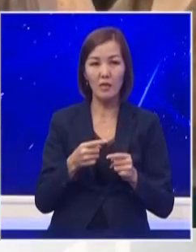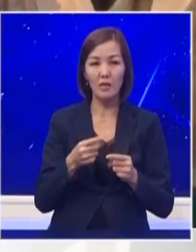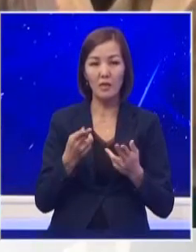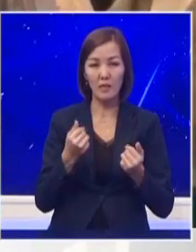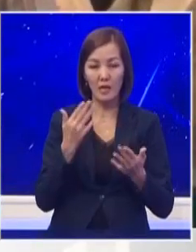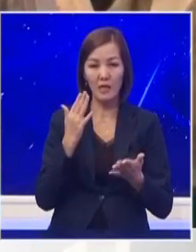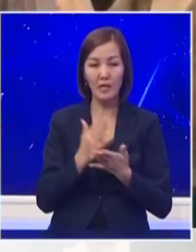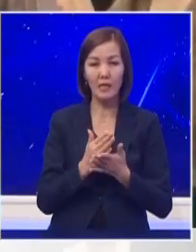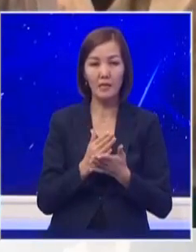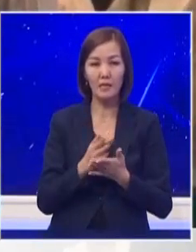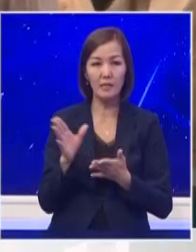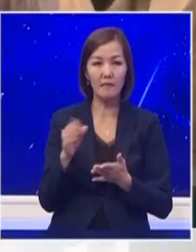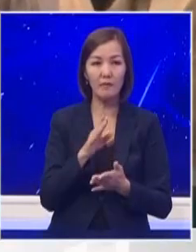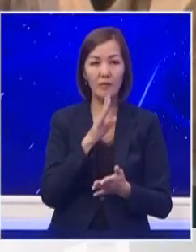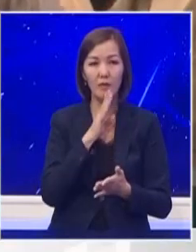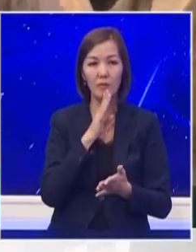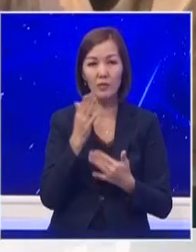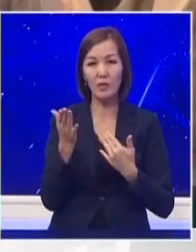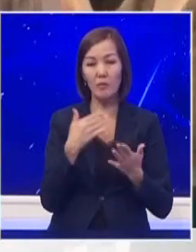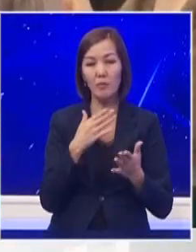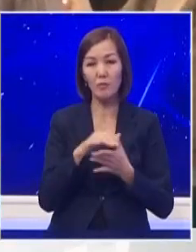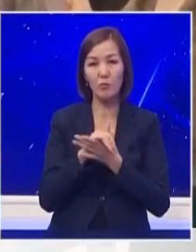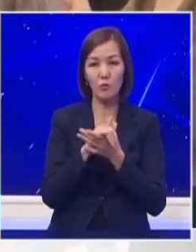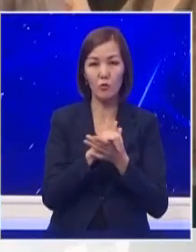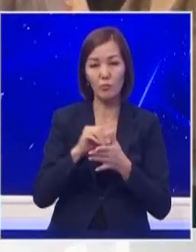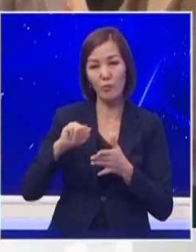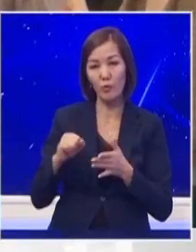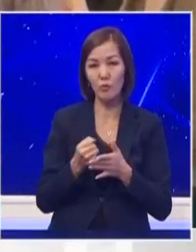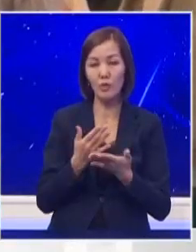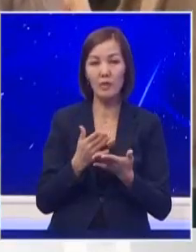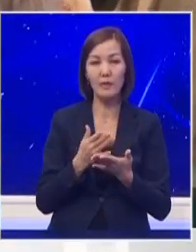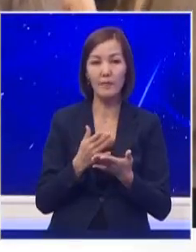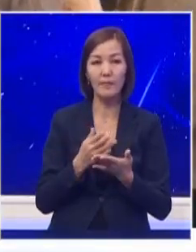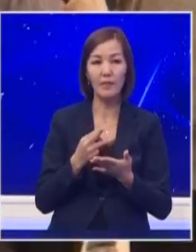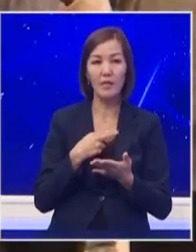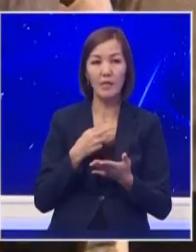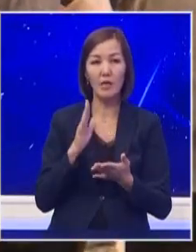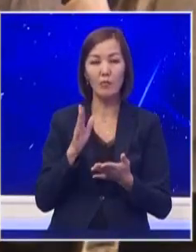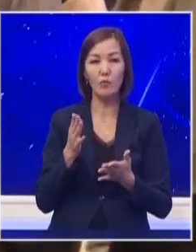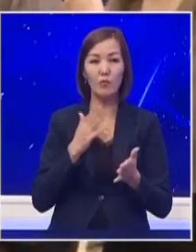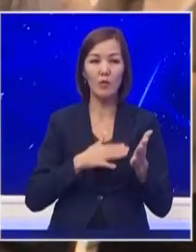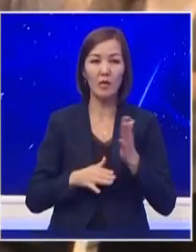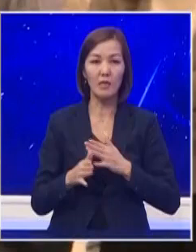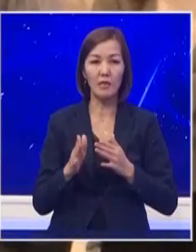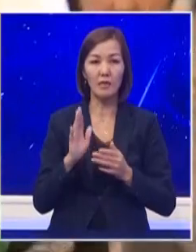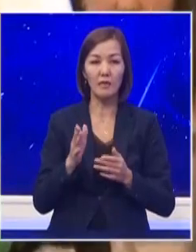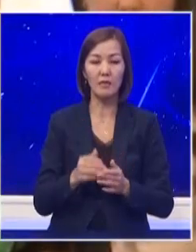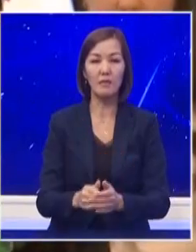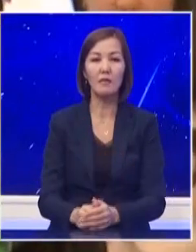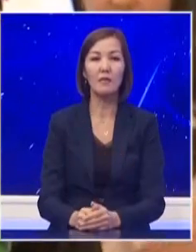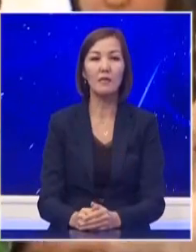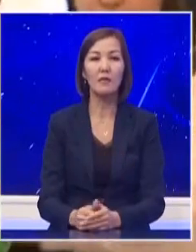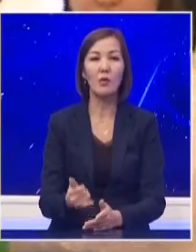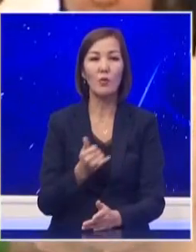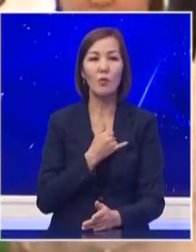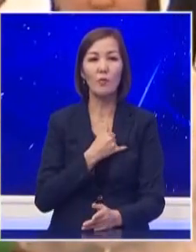да Но мы со всеми девочками очень хорошо и близко сдружились и я буду очень рада если каждый из них выиграет У